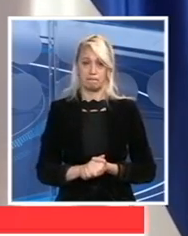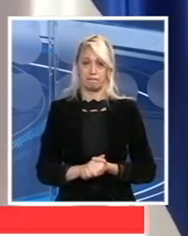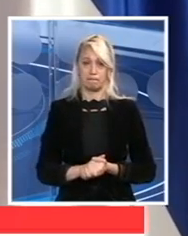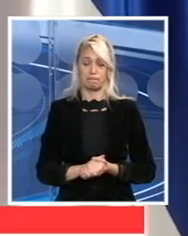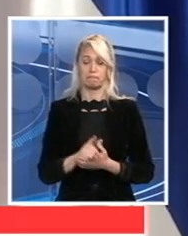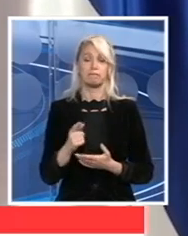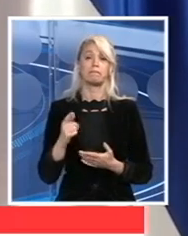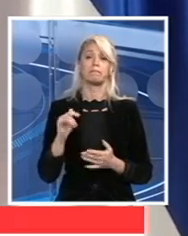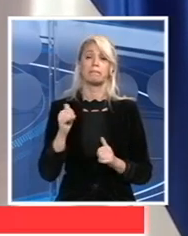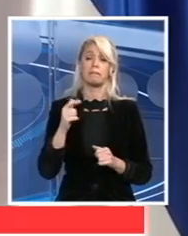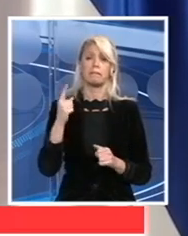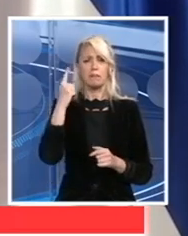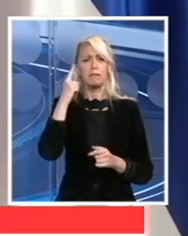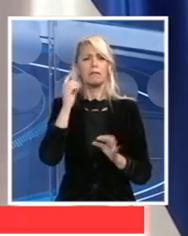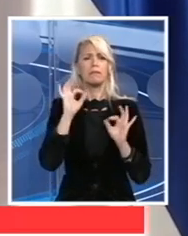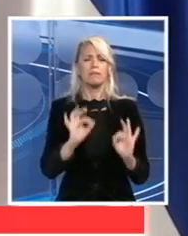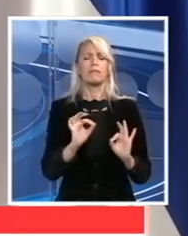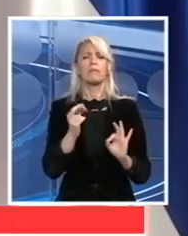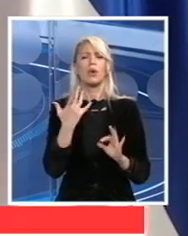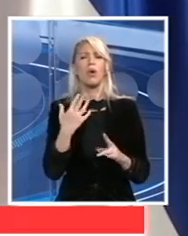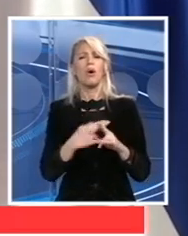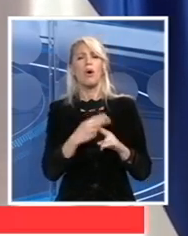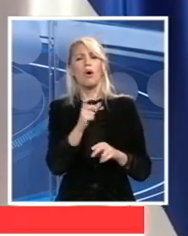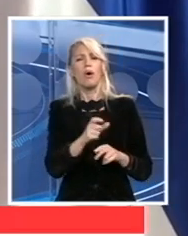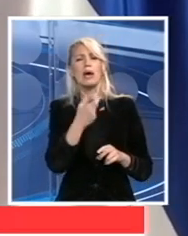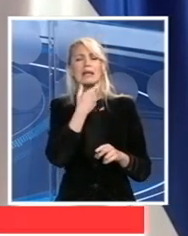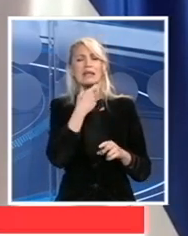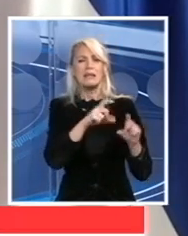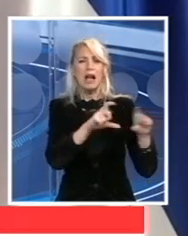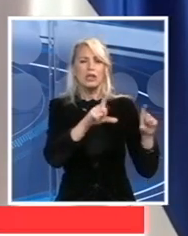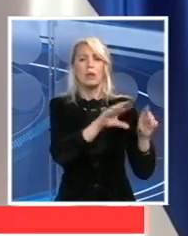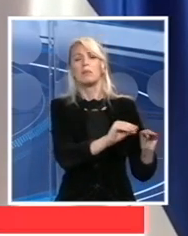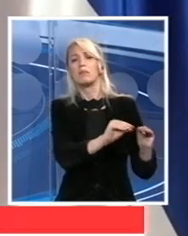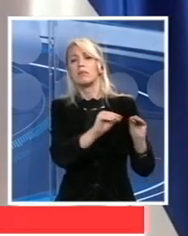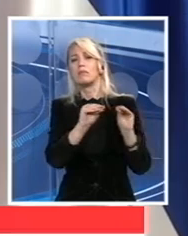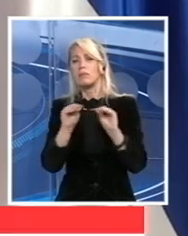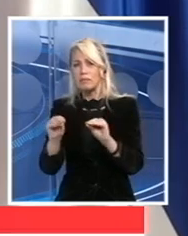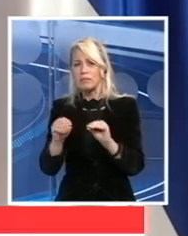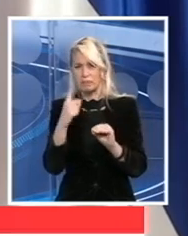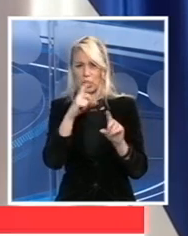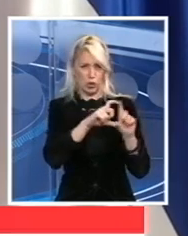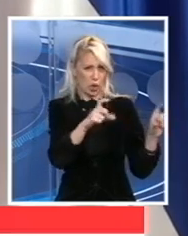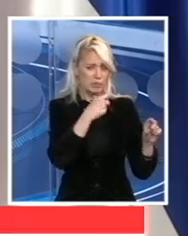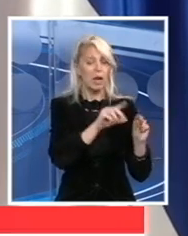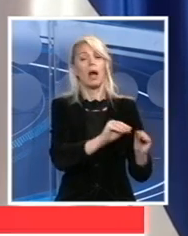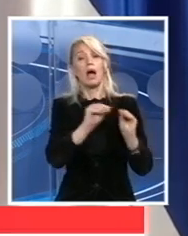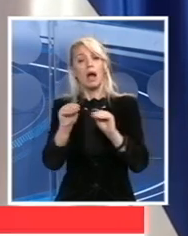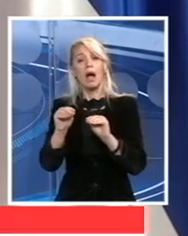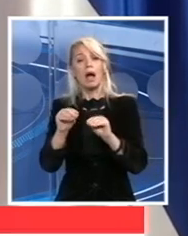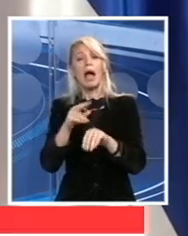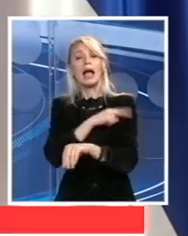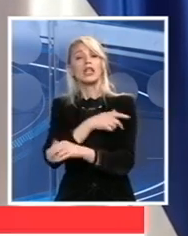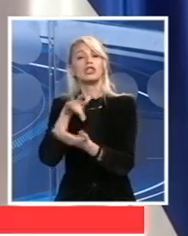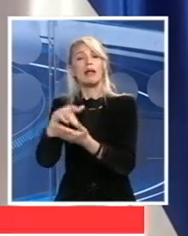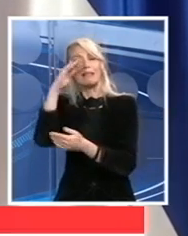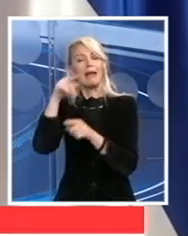li znamo koliko je tačno pacijenata iz staračkih domova premešteno, odnosno iz domova za stare, premešteno u Klinički centar Niš